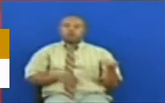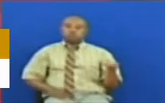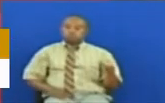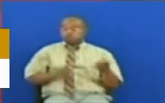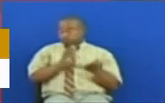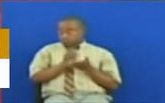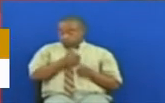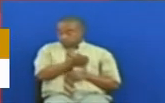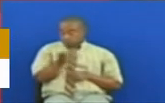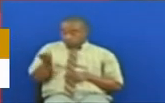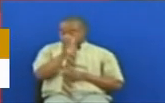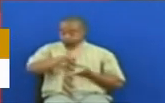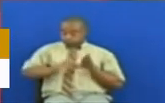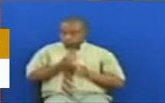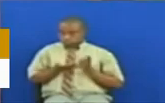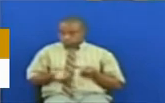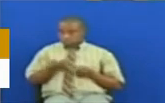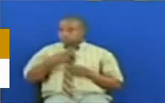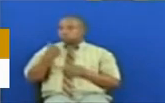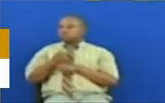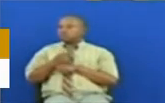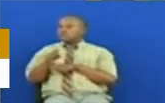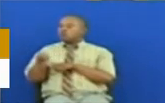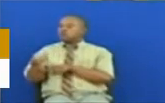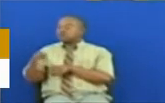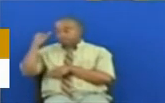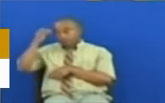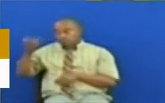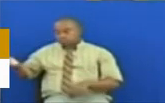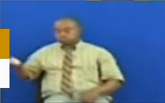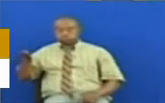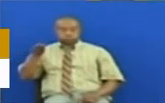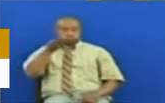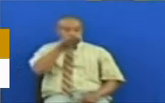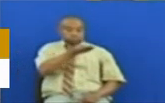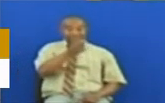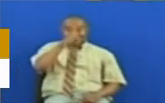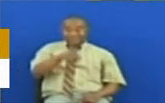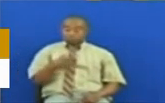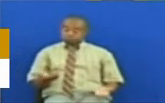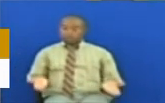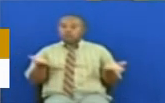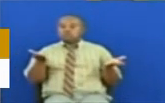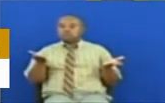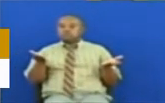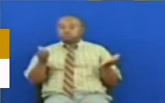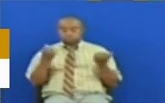wakakubaliana wenzetu tukawashawishi yakaja, na hatimaye leo tumetengeneza sheria.